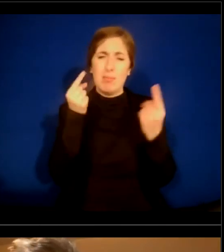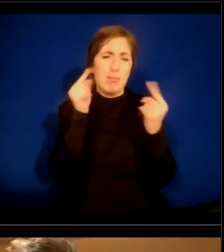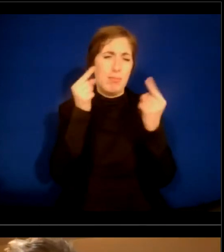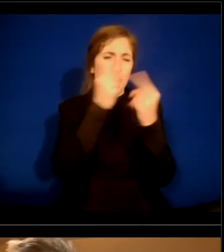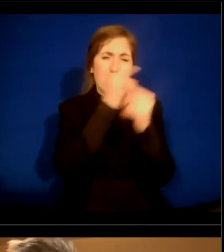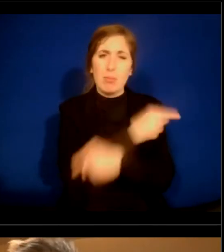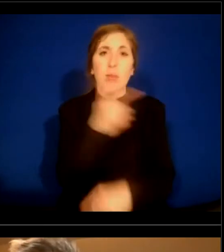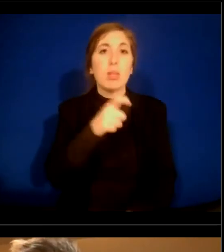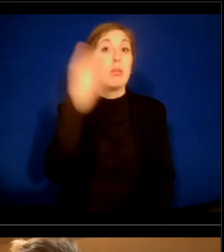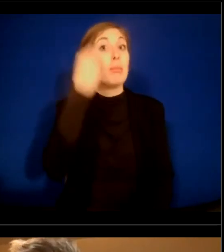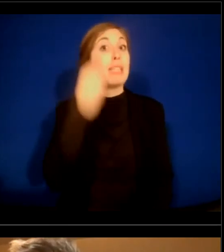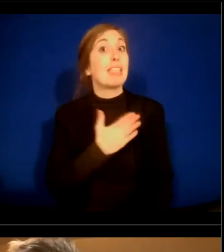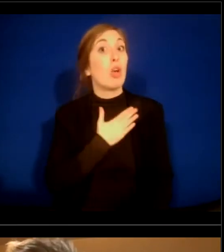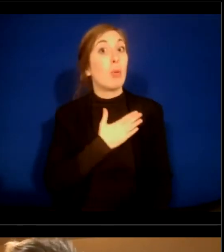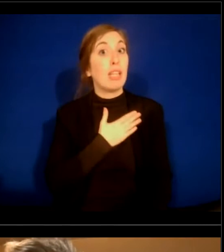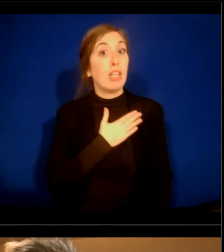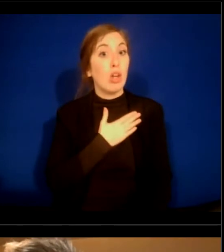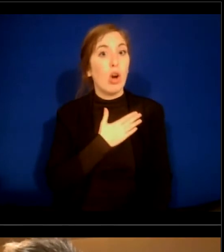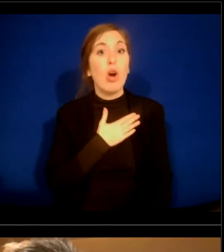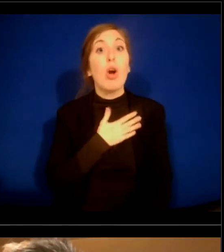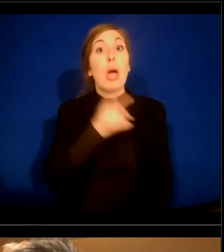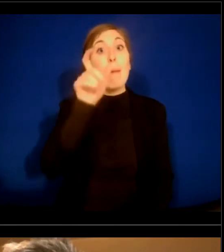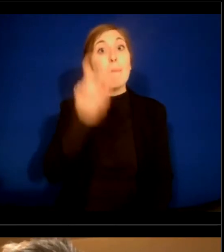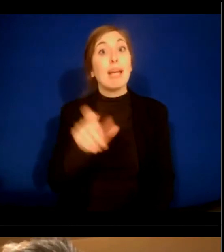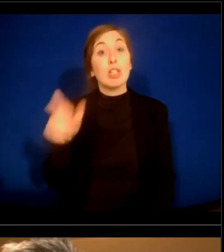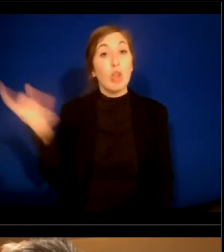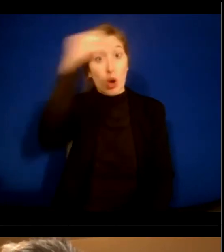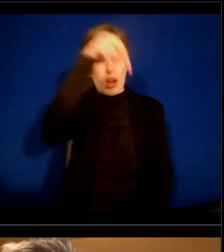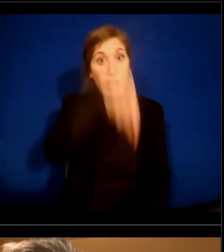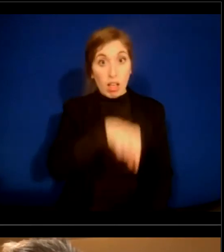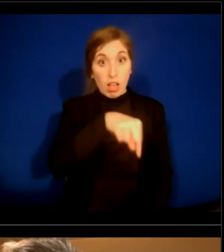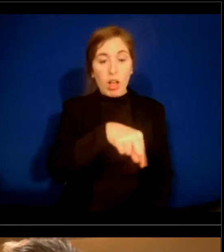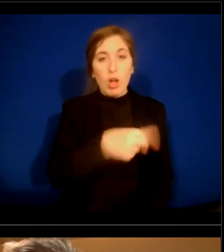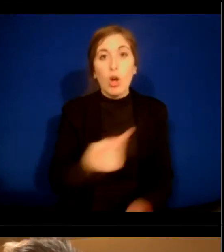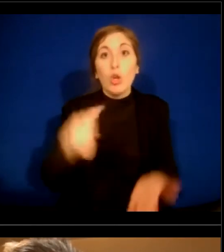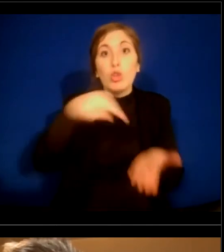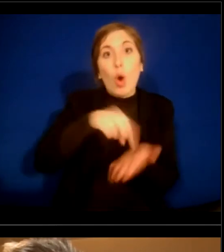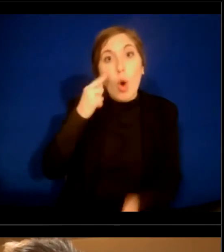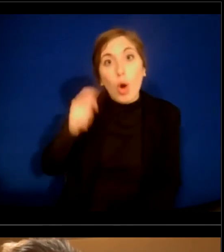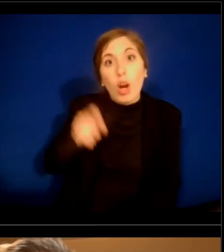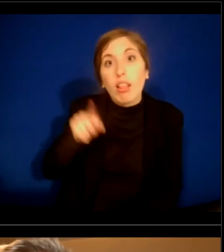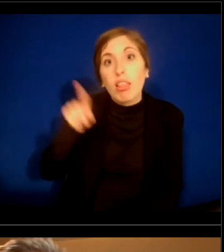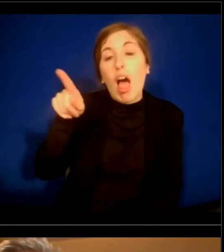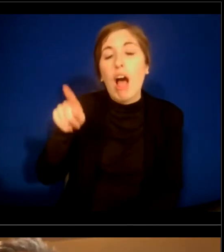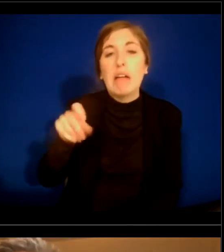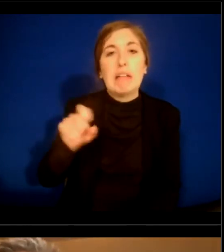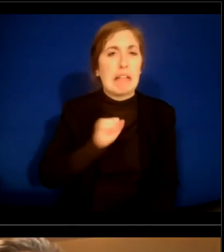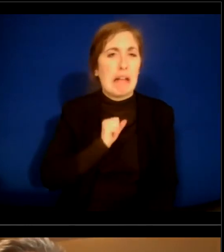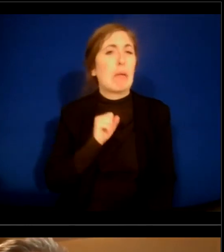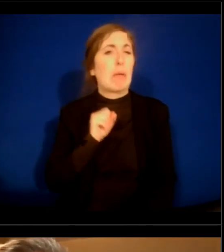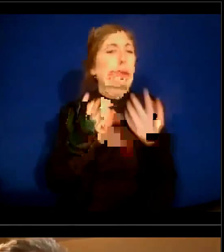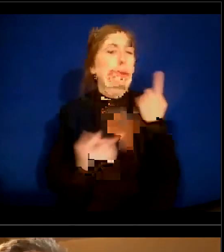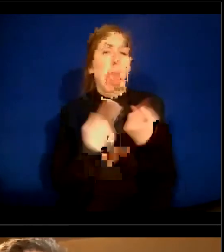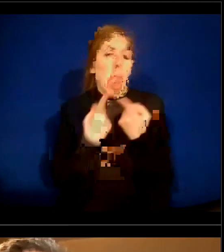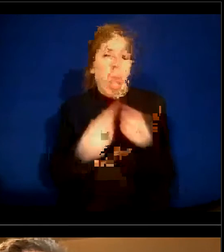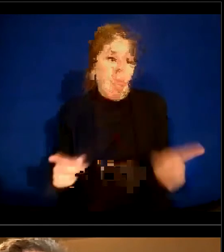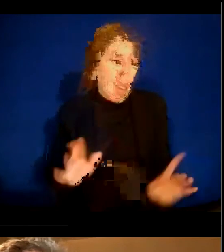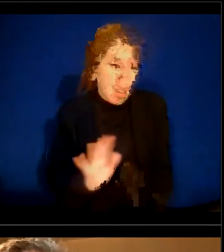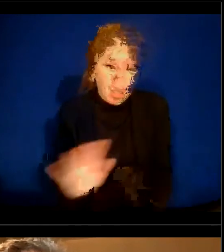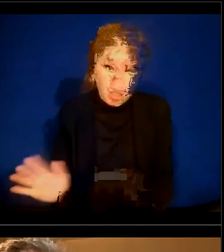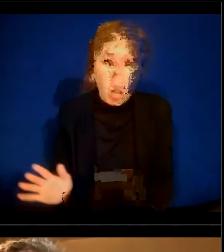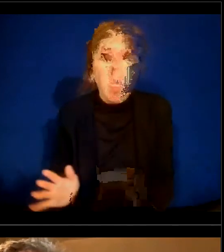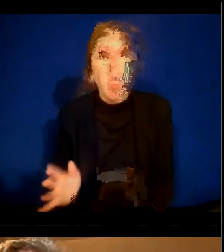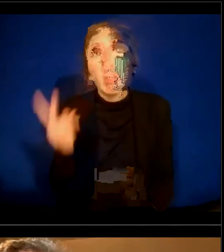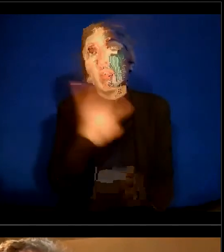aiuta, contezza di quante saranno, potranno essere presi. Certo, si può in questo momento delle grandi misure. Rispetto al tema